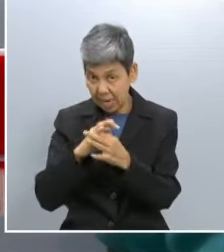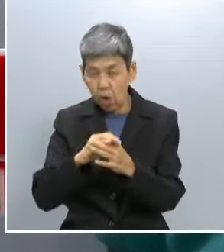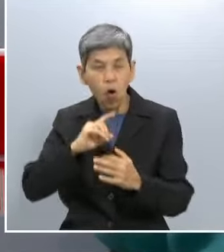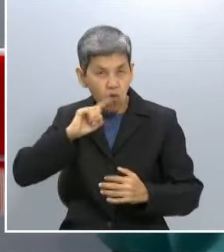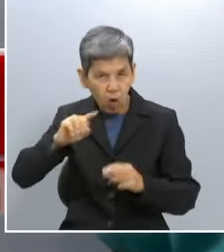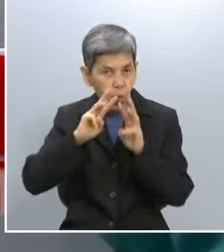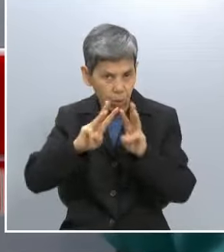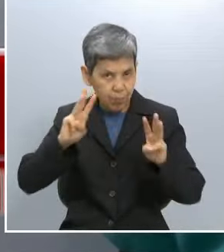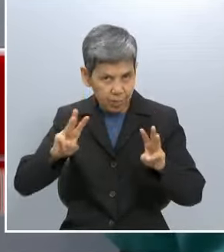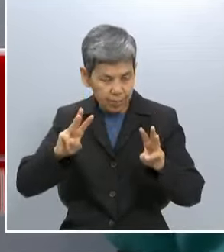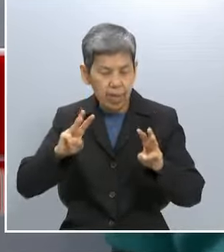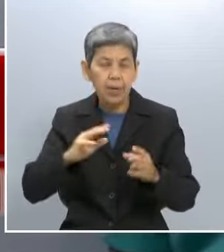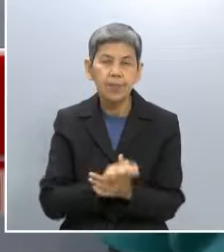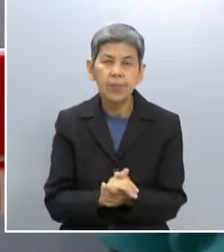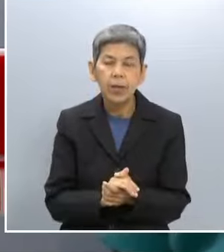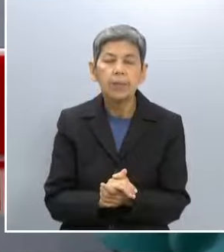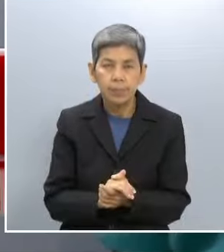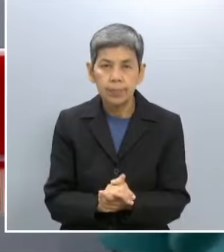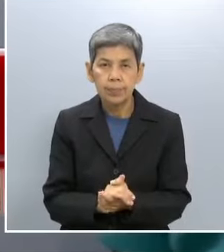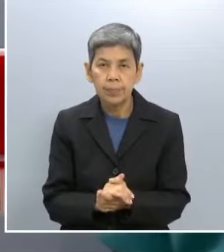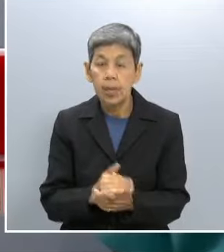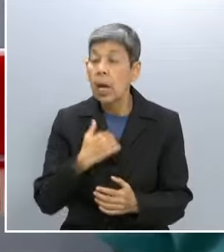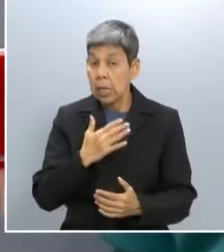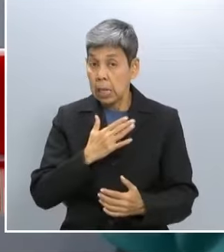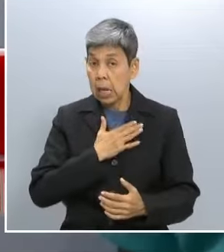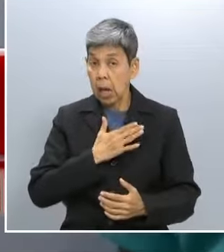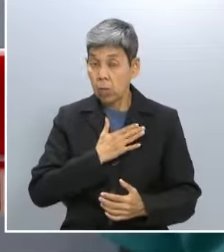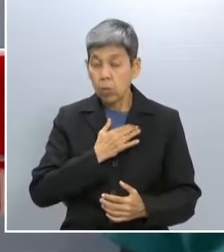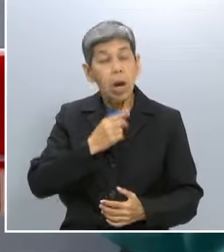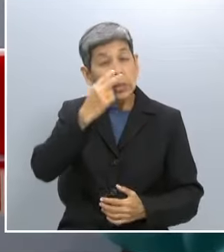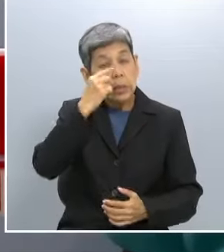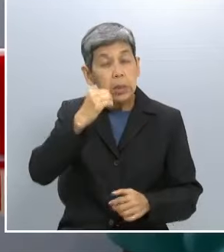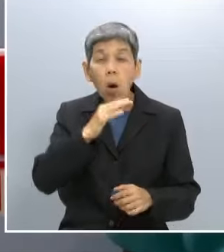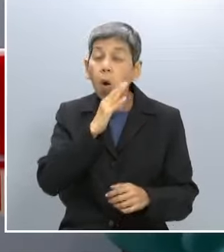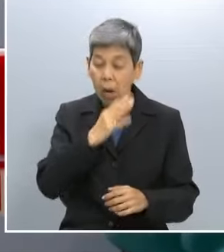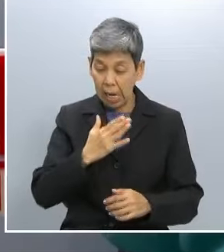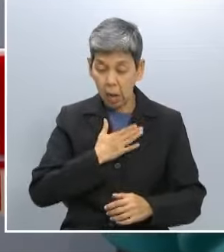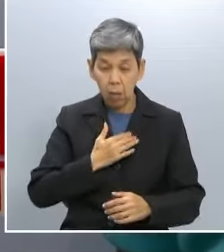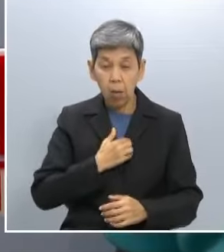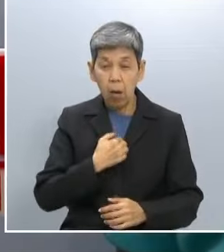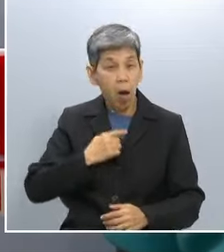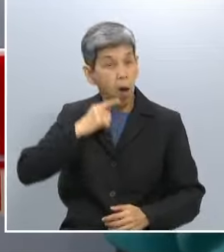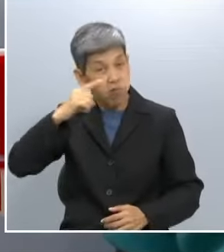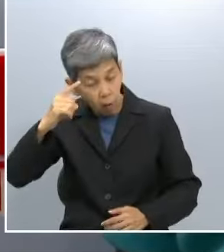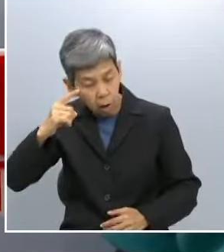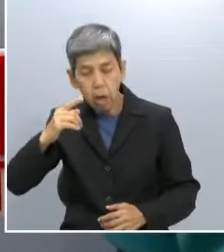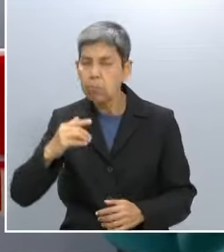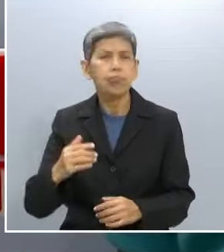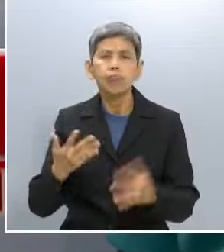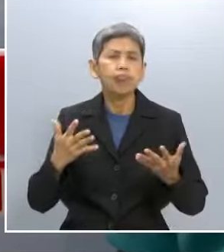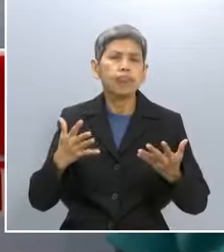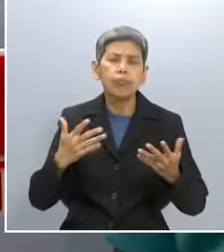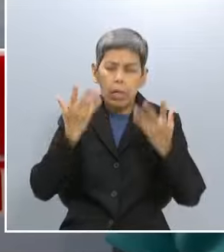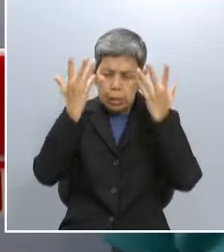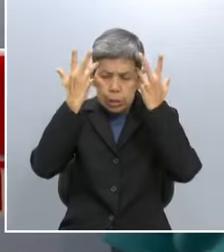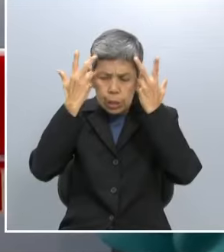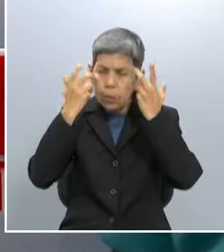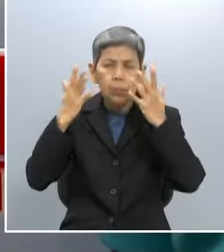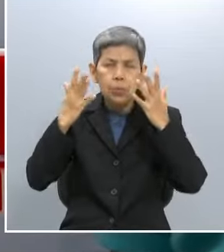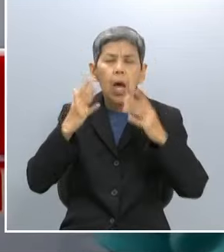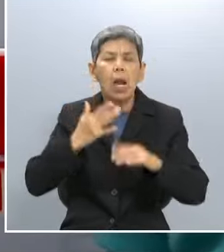องดำเนินคดีว่าอย่างนั้นซึ่งตนเองนะครับมองว่าการที่ตนเองนั้นถูกฟ้องก็ไม่ได้มีอะไรต้องเครียดนะครับแล้ว